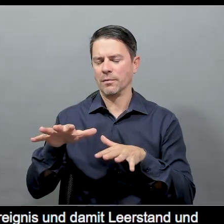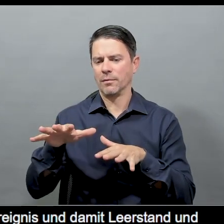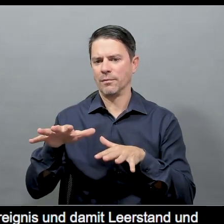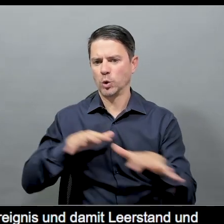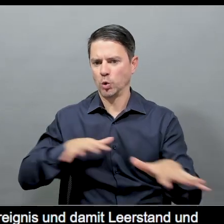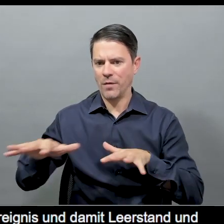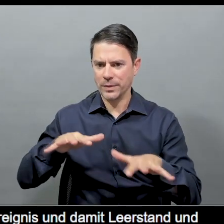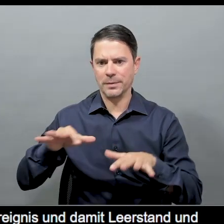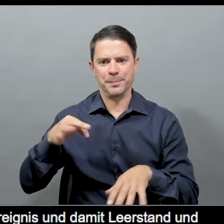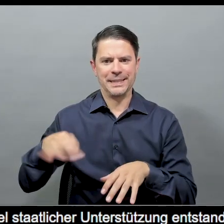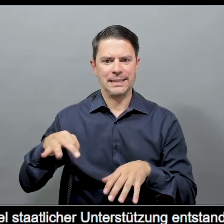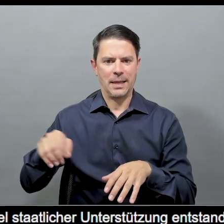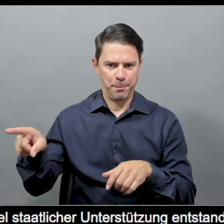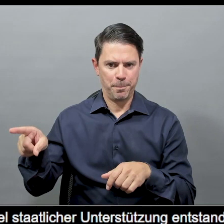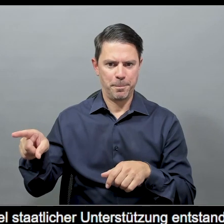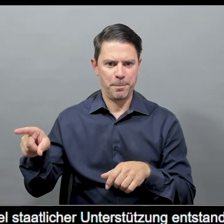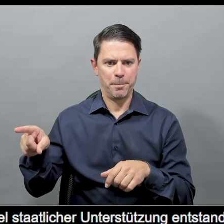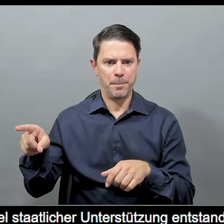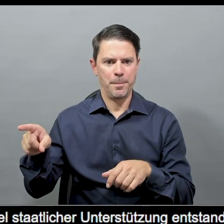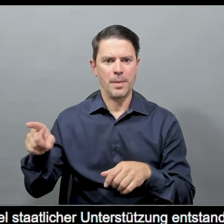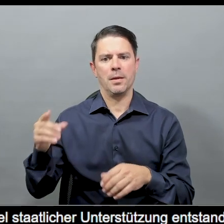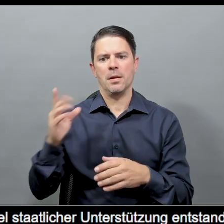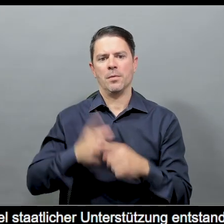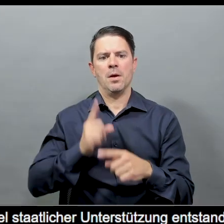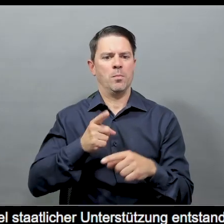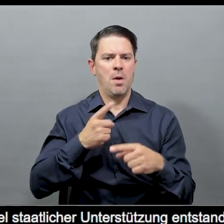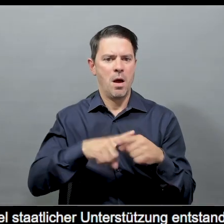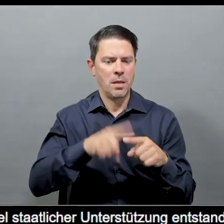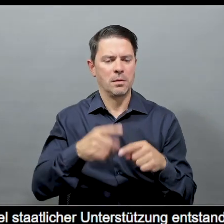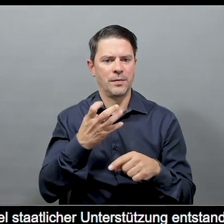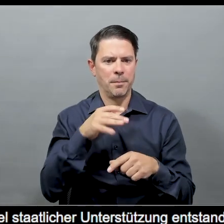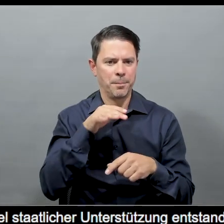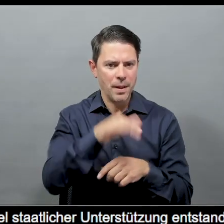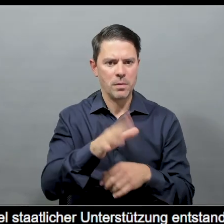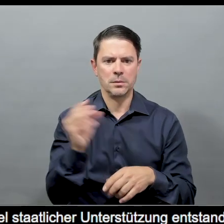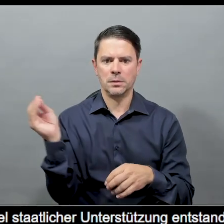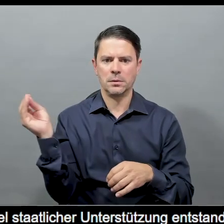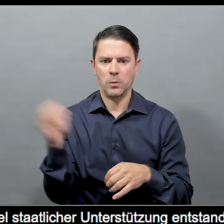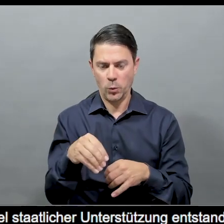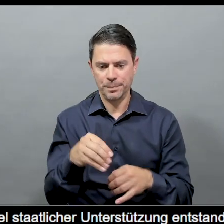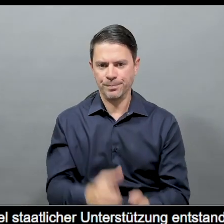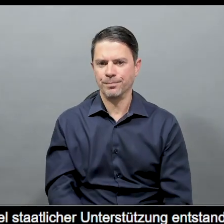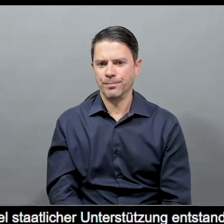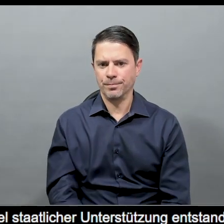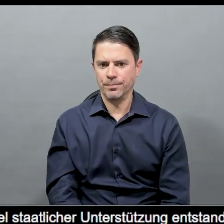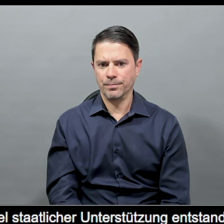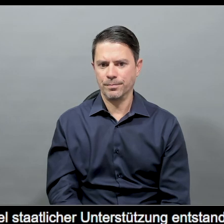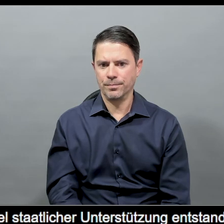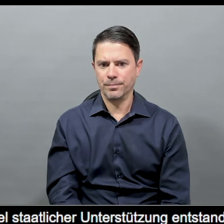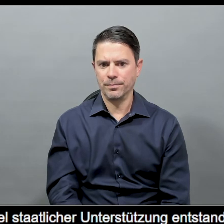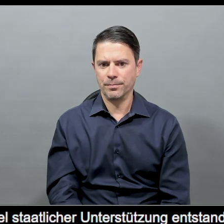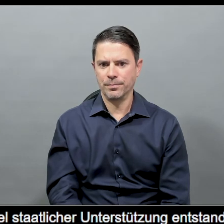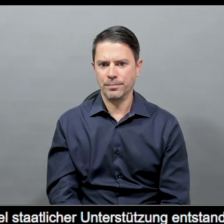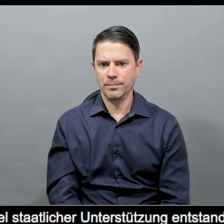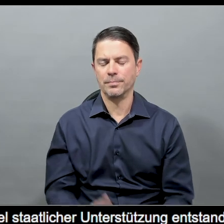denen Christian Bernreiter schon gesprochen hat. Also in Summe ein wirklich signifikantes Engagement des Freistaats Bayern bei einer Aufgabe, wie gesagt, die